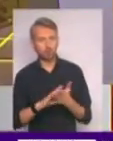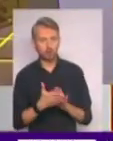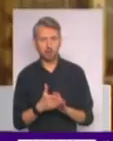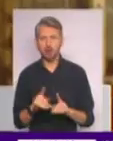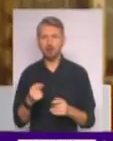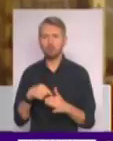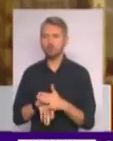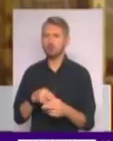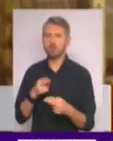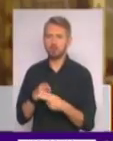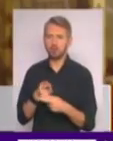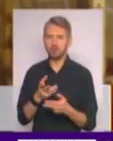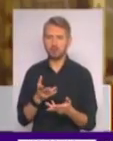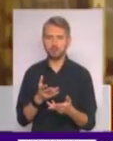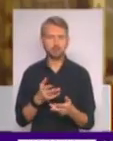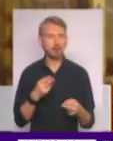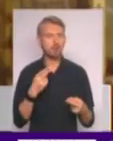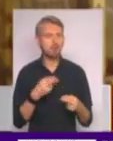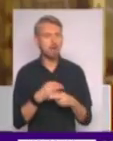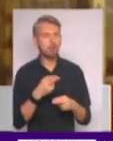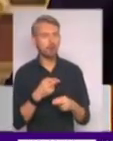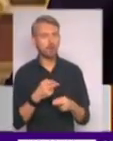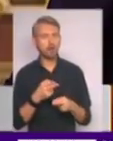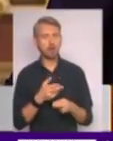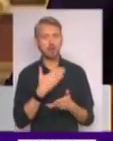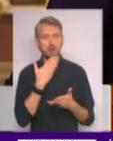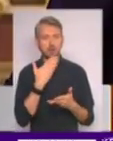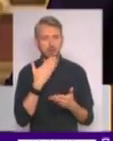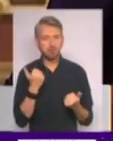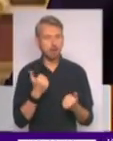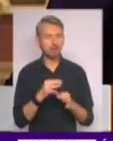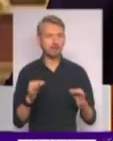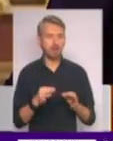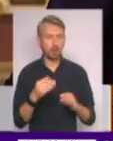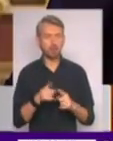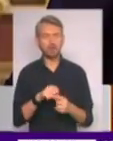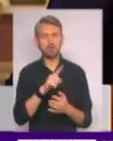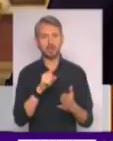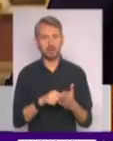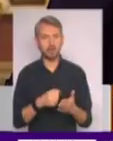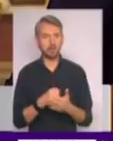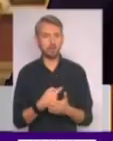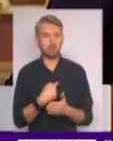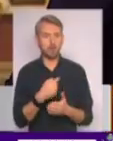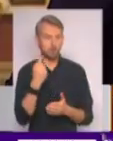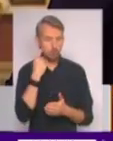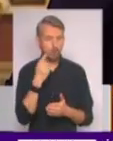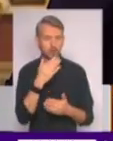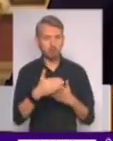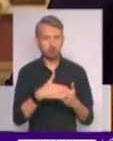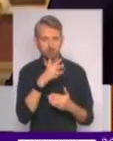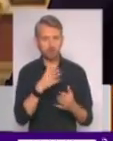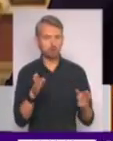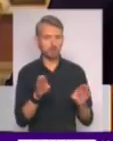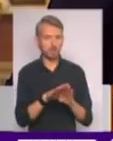перепона? Чому неможливо вирішити швидко це питання? Перепона немає ніде ніякої. Це питання, я думаю, найближчим часом ми закриємо